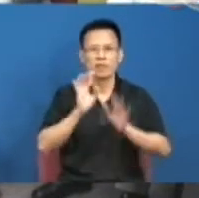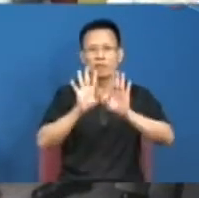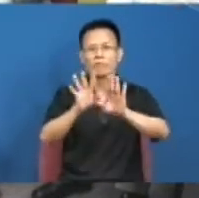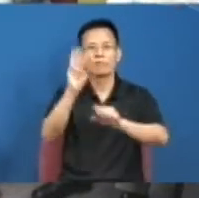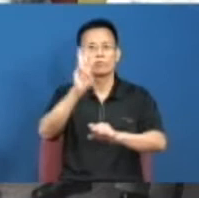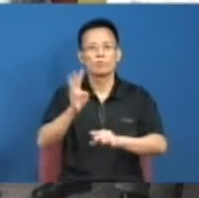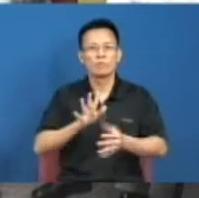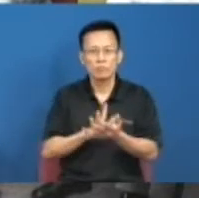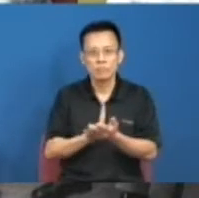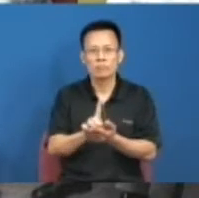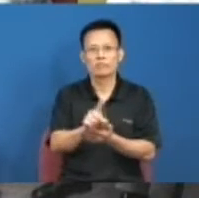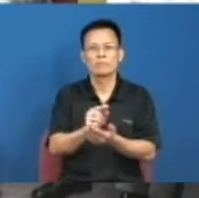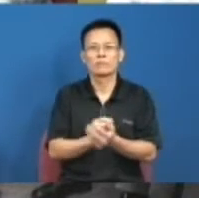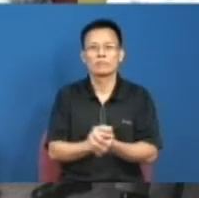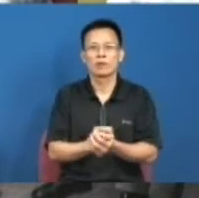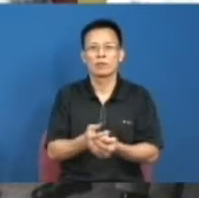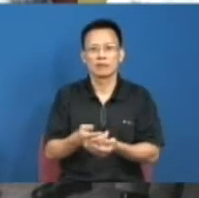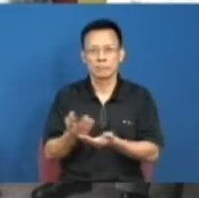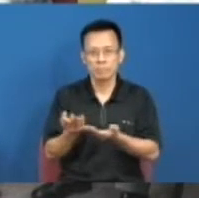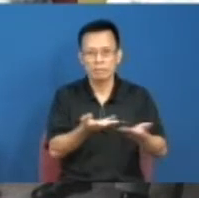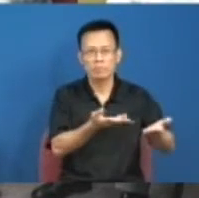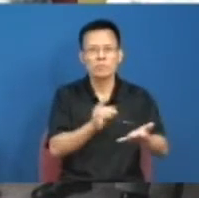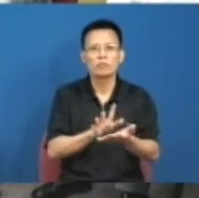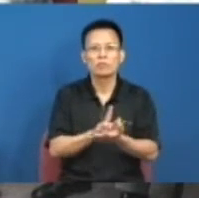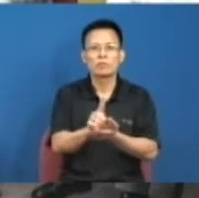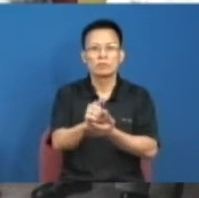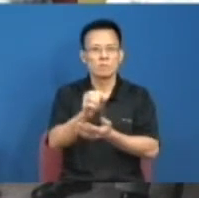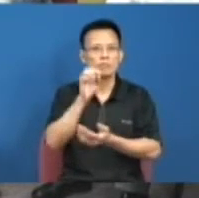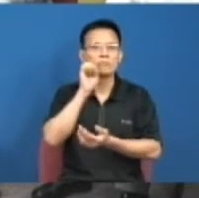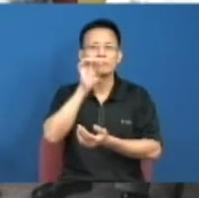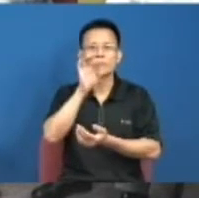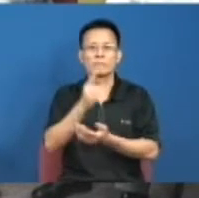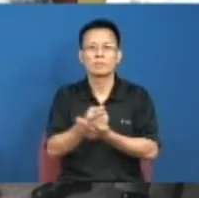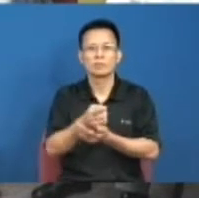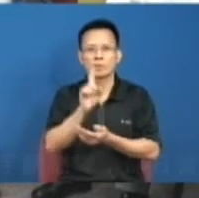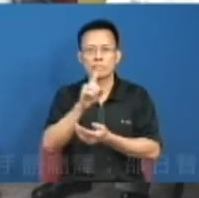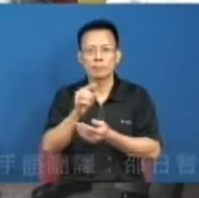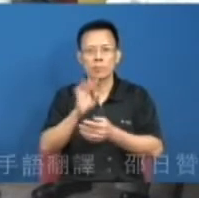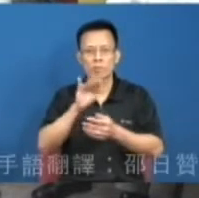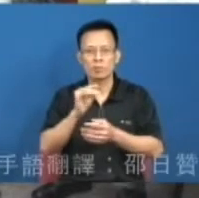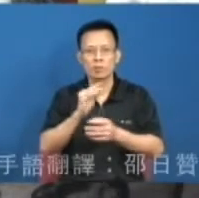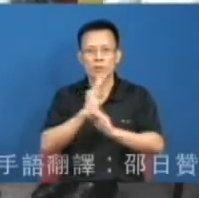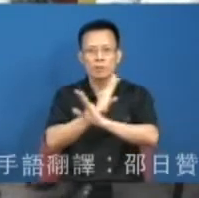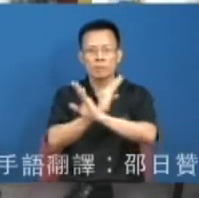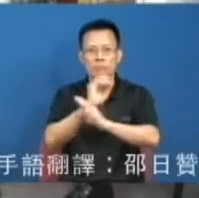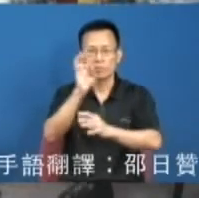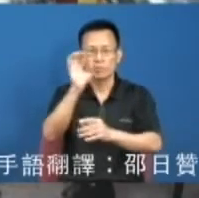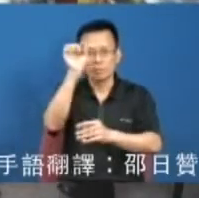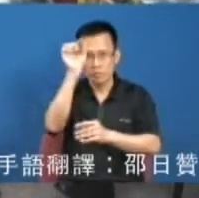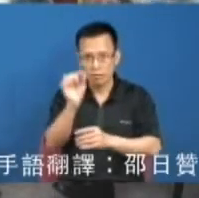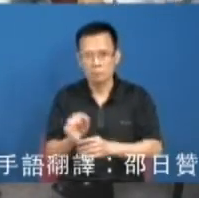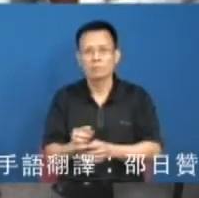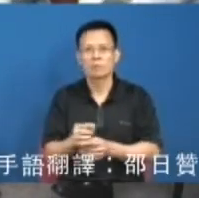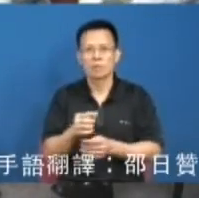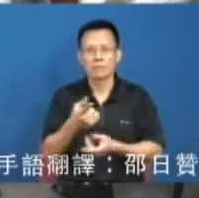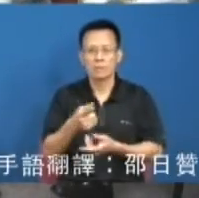咧，就陳生幫我哋咧係俾一啲專業意見，我哋嚟緊咧點樣咧防漏。咁今日係咪蒲職？我哋專題係講防水啊？